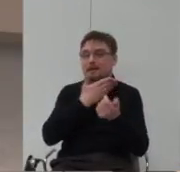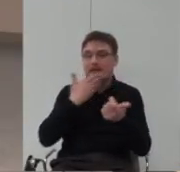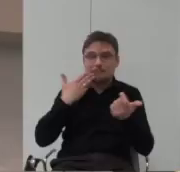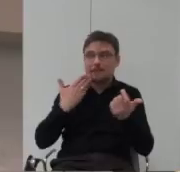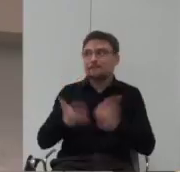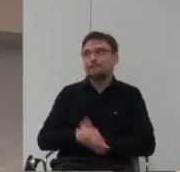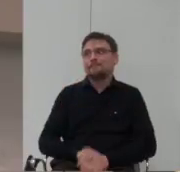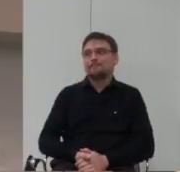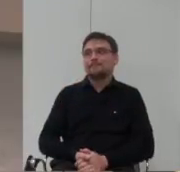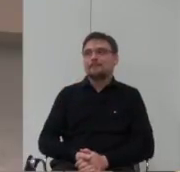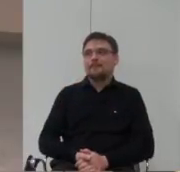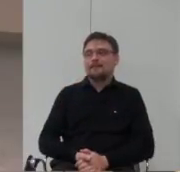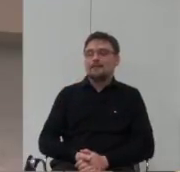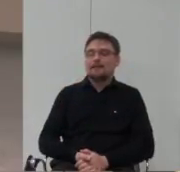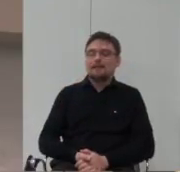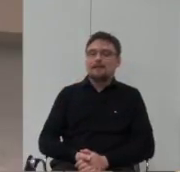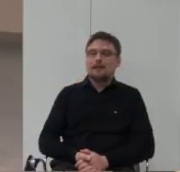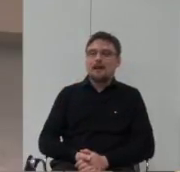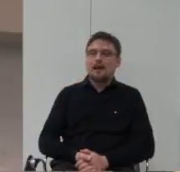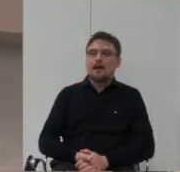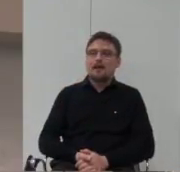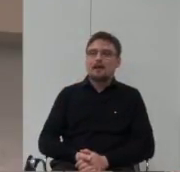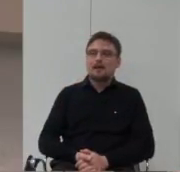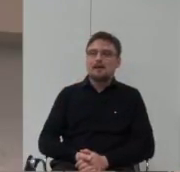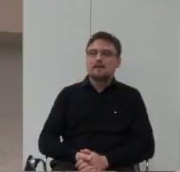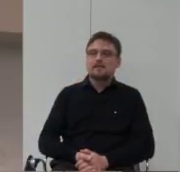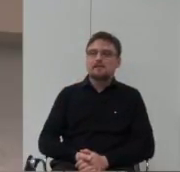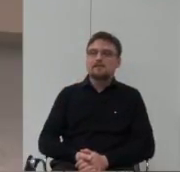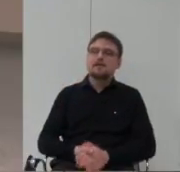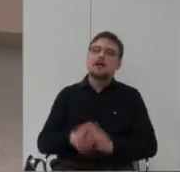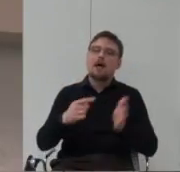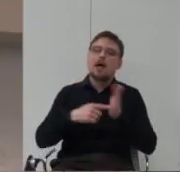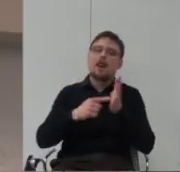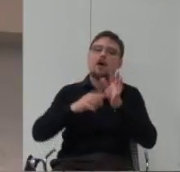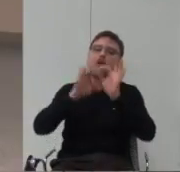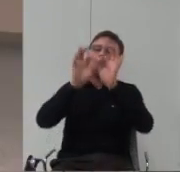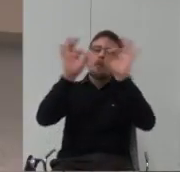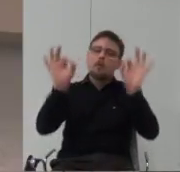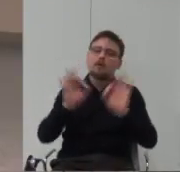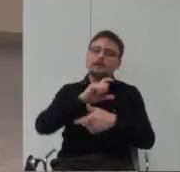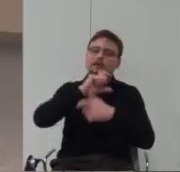z powodów problemów finansowych, problemów braku pracy, ale generalnie